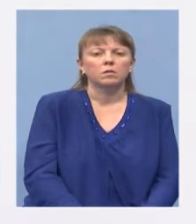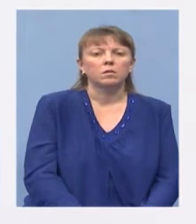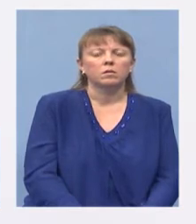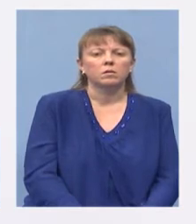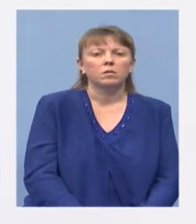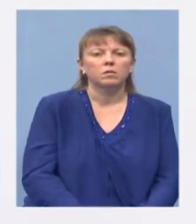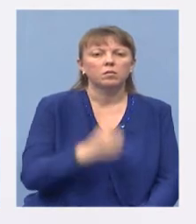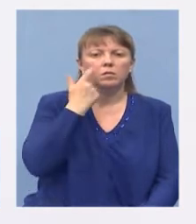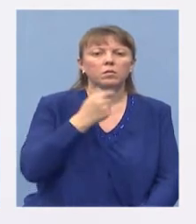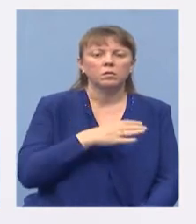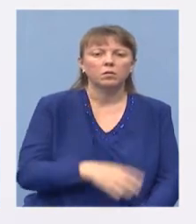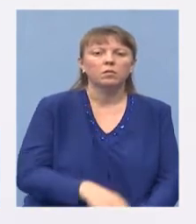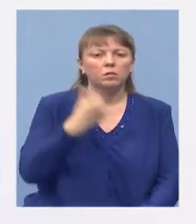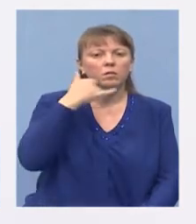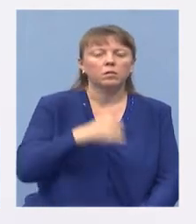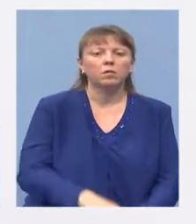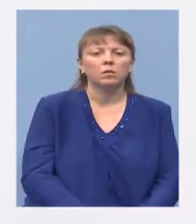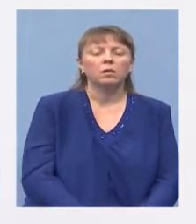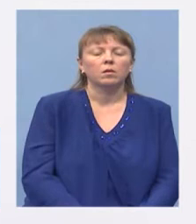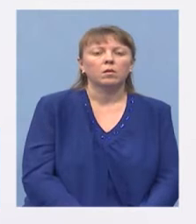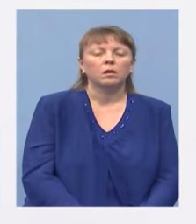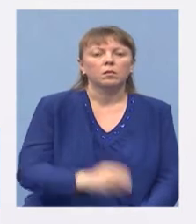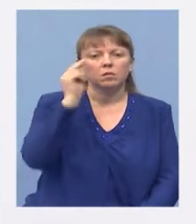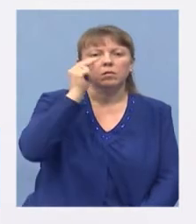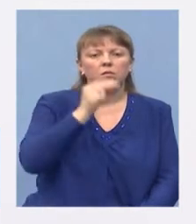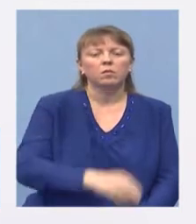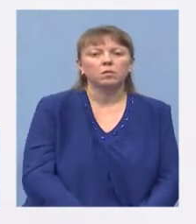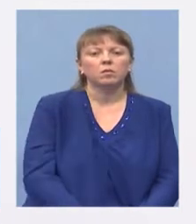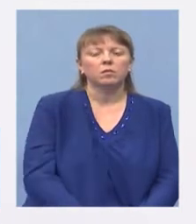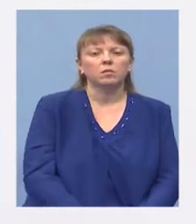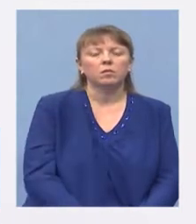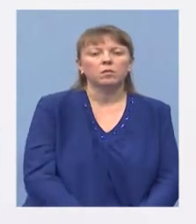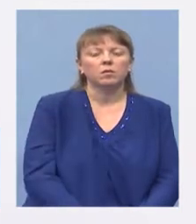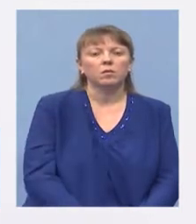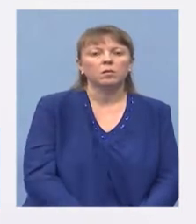есть любой звонок мы можем поднять, изучить, послушать, там,